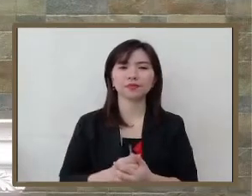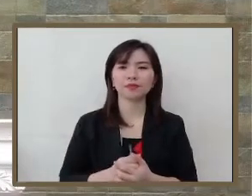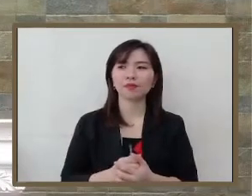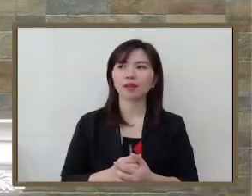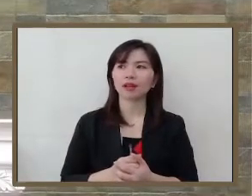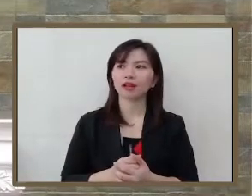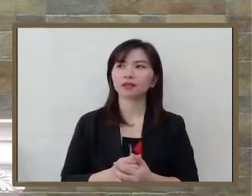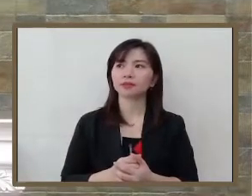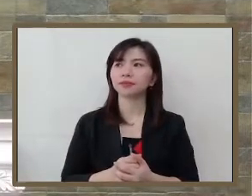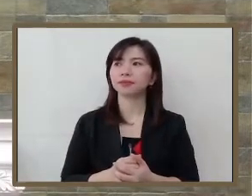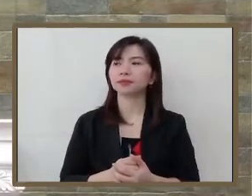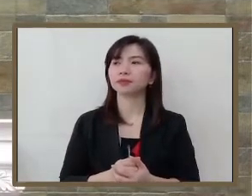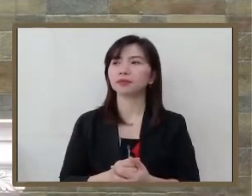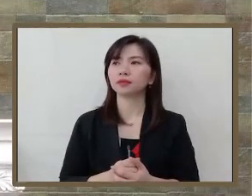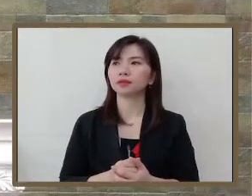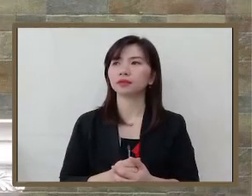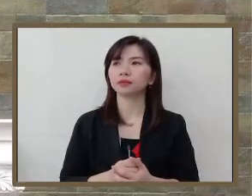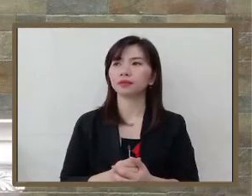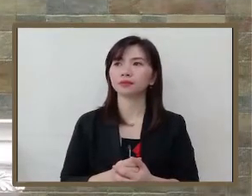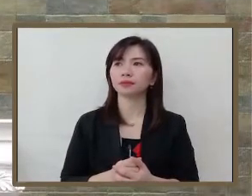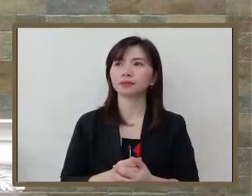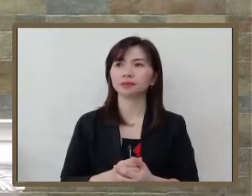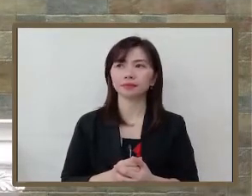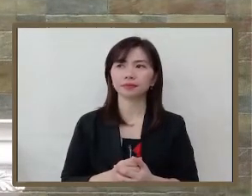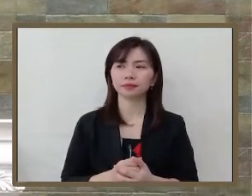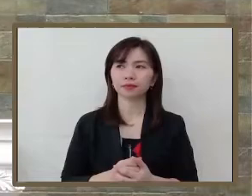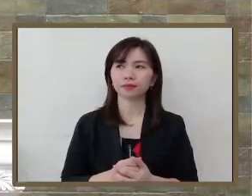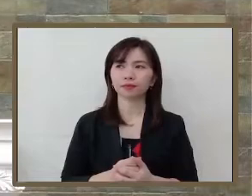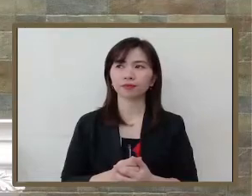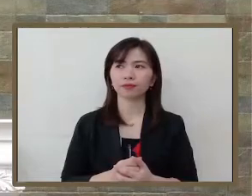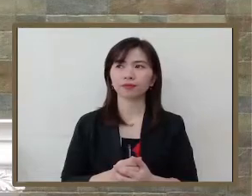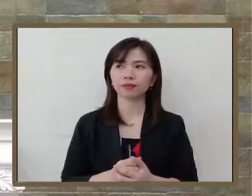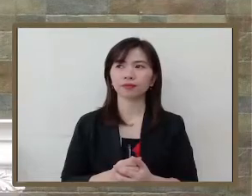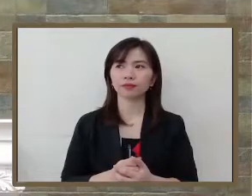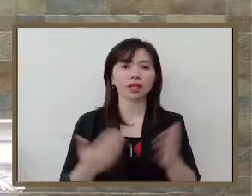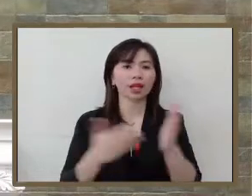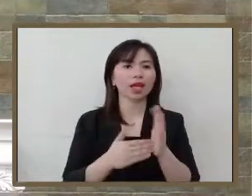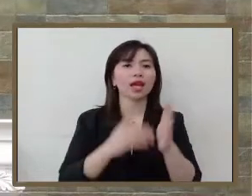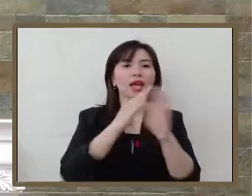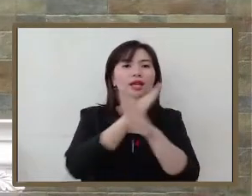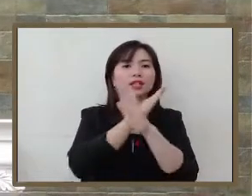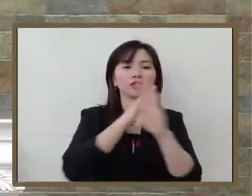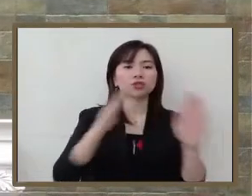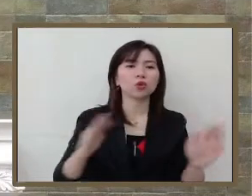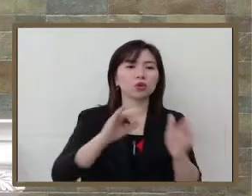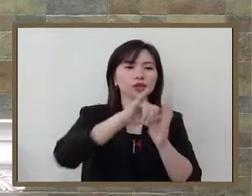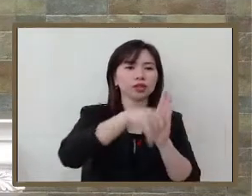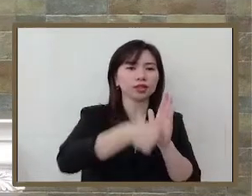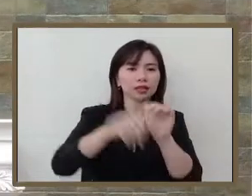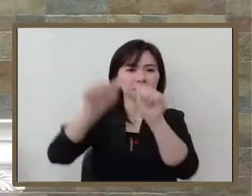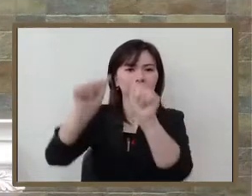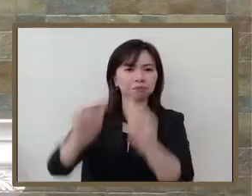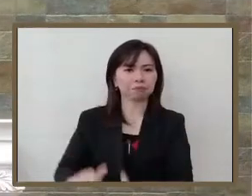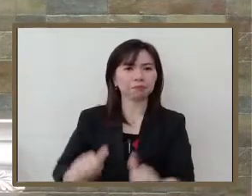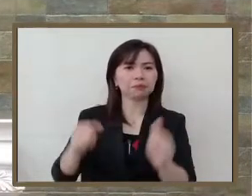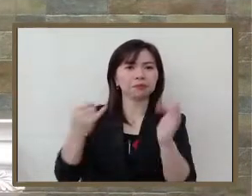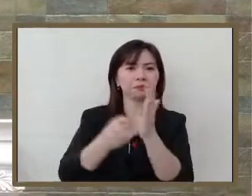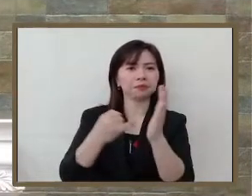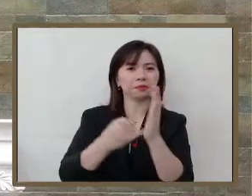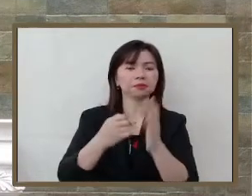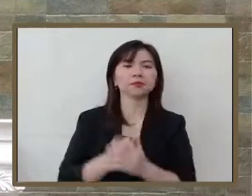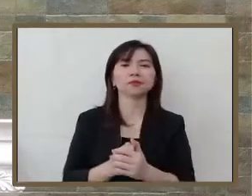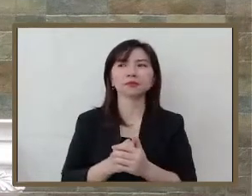ha? Kaya nga, don't just post it. O, tingnan mo ha, iba ako